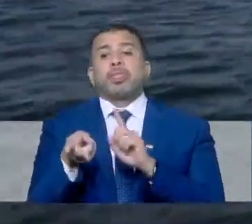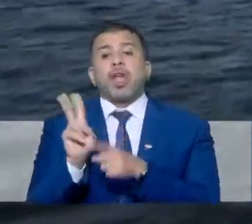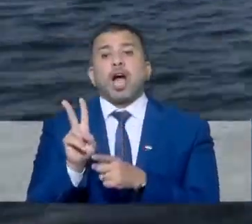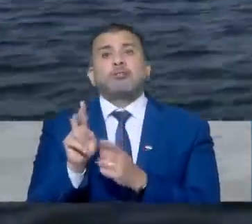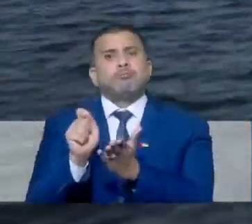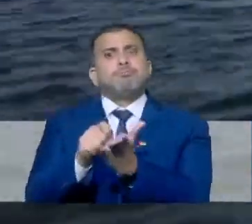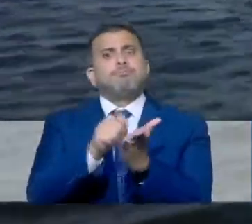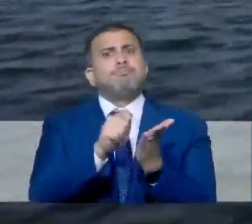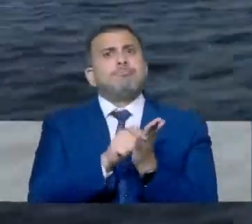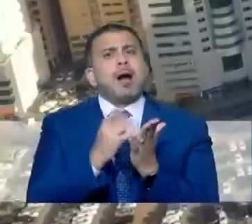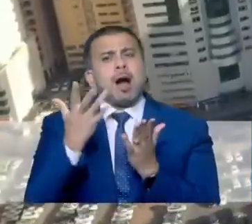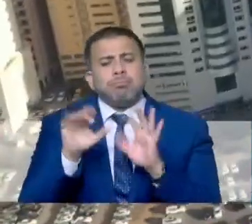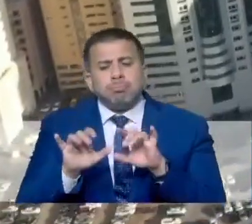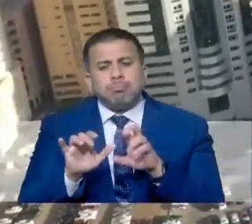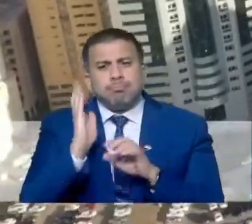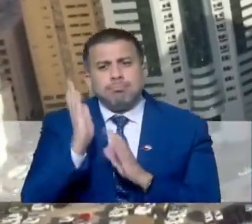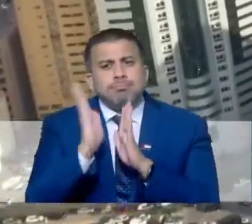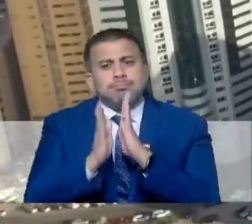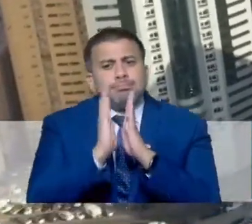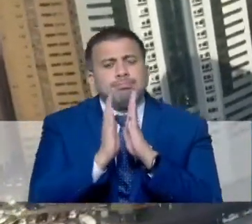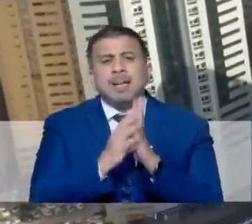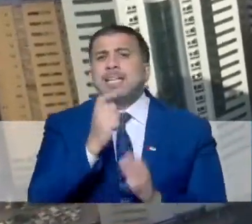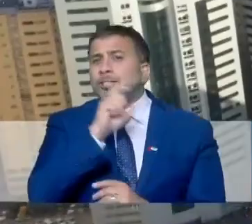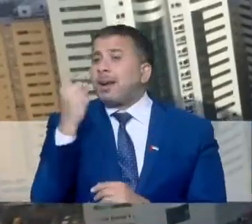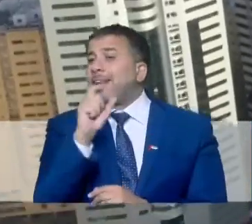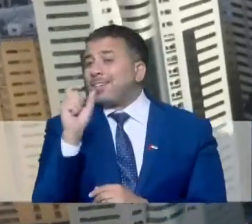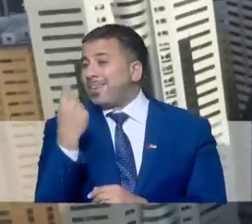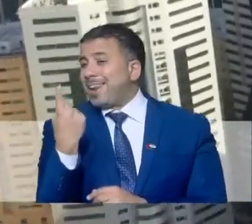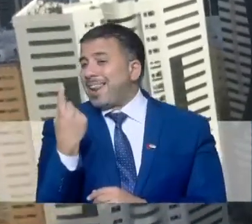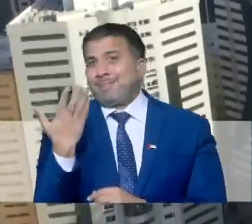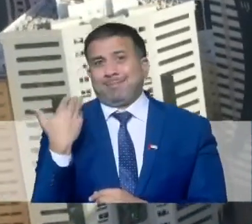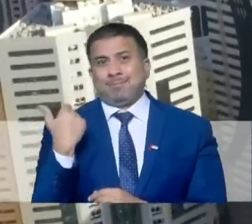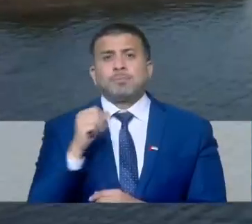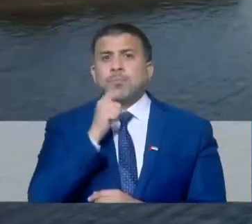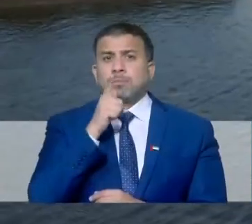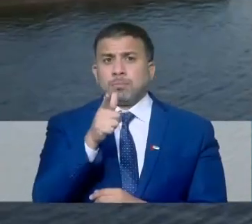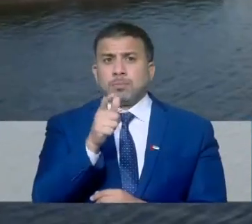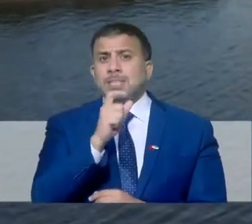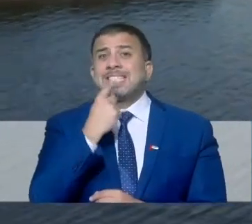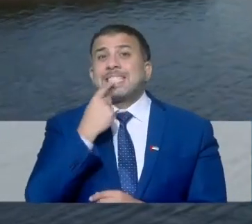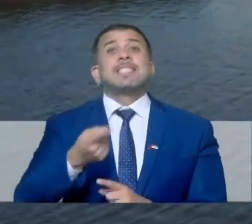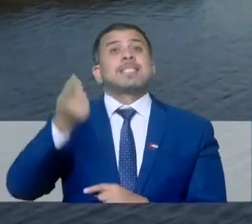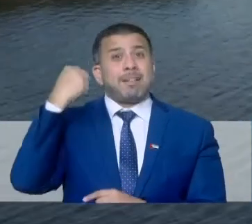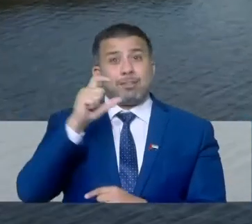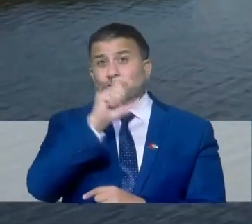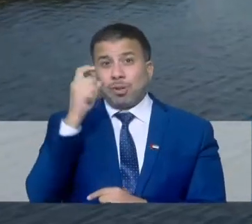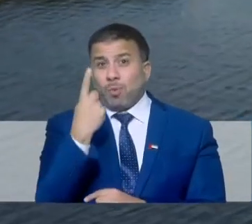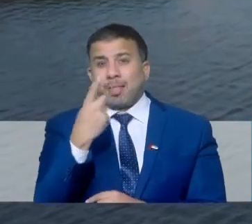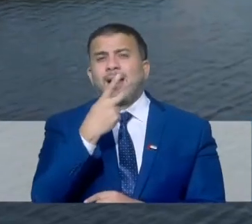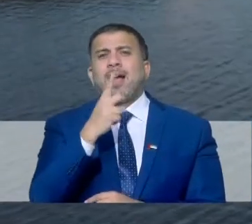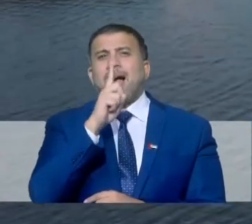5,412 معاملة خلال شهر يناير من العام الجاري، بينما كان في يناير العام الماضي